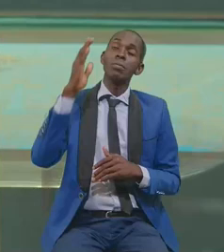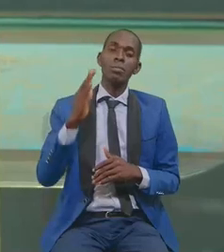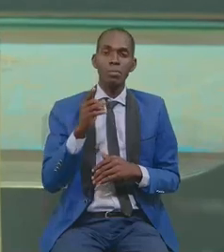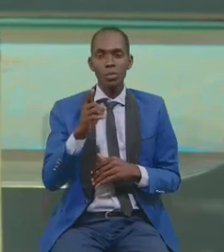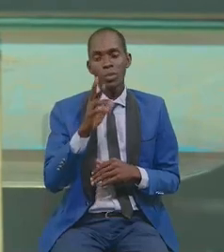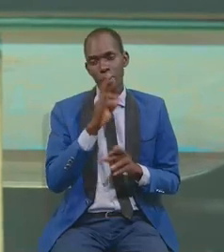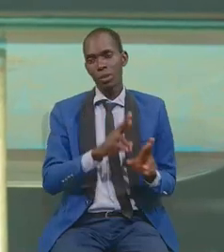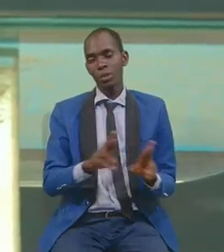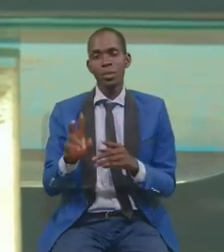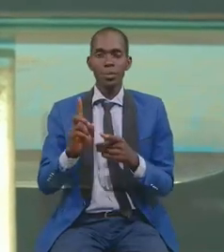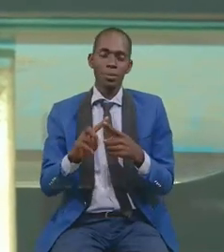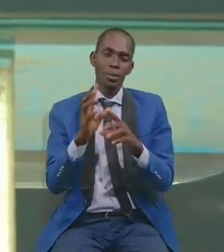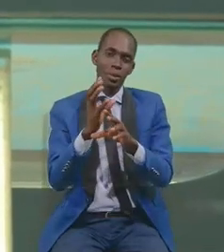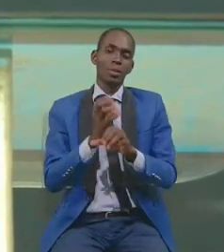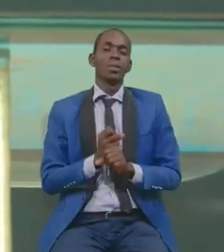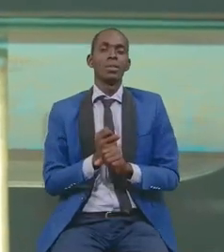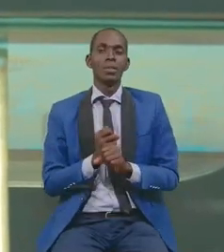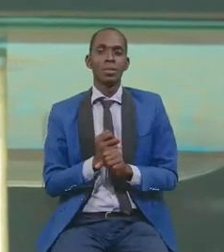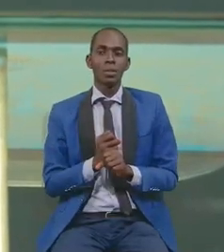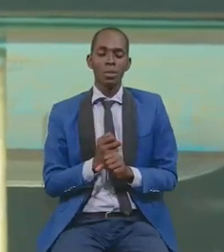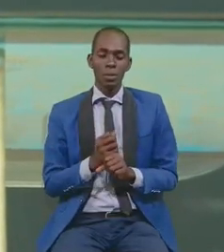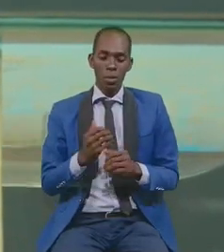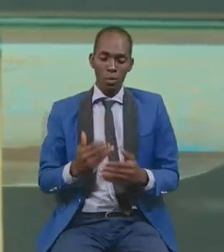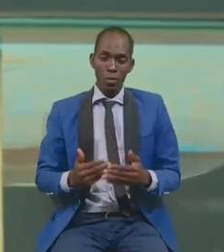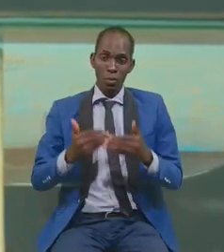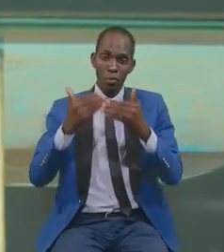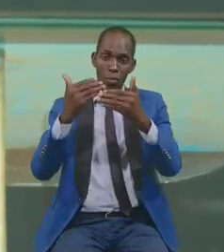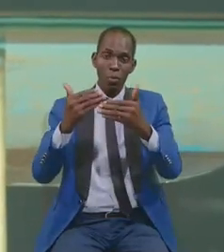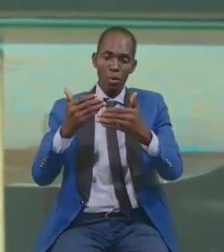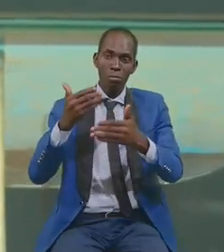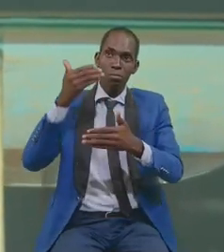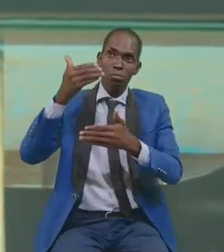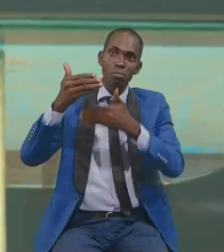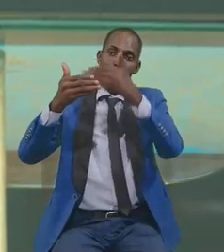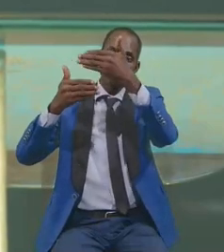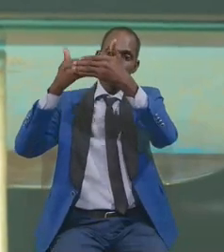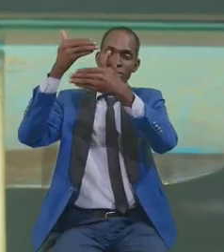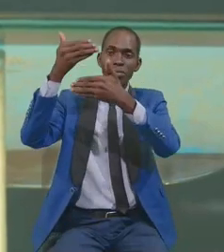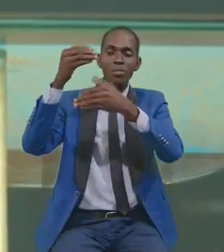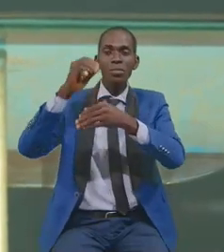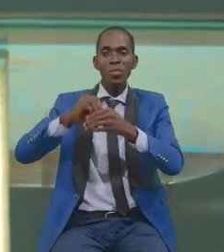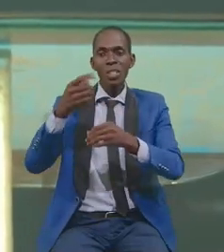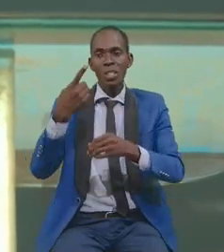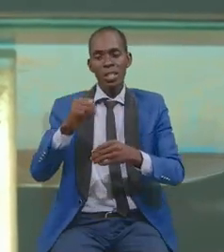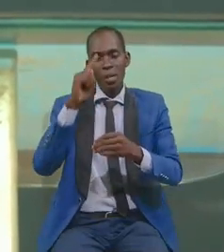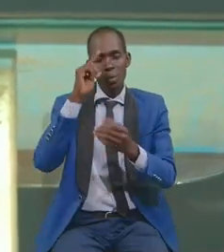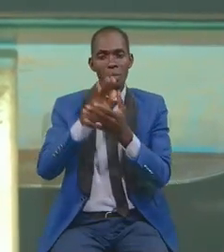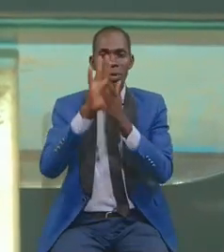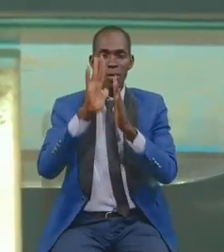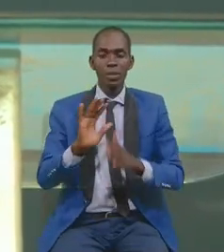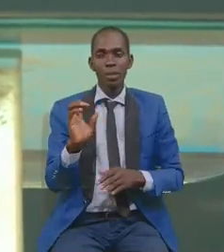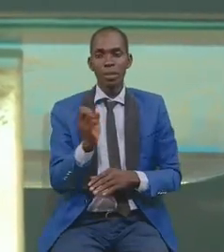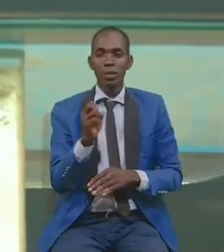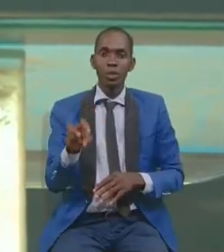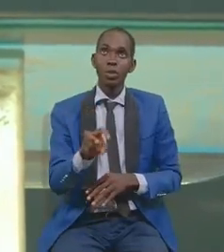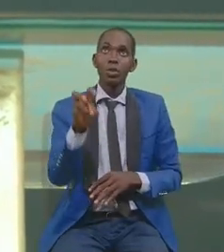recevoir. Le progrès continue dans le voyage de foi du croyant. Nous allons